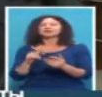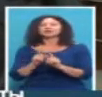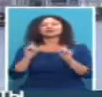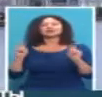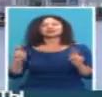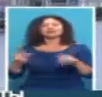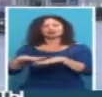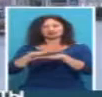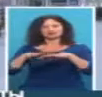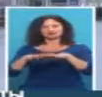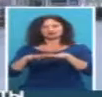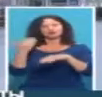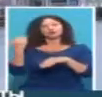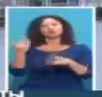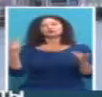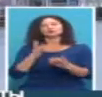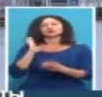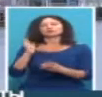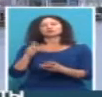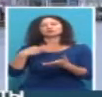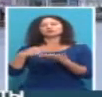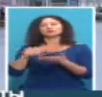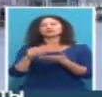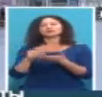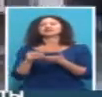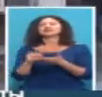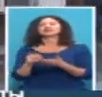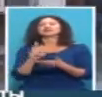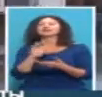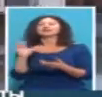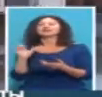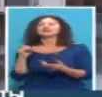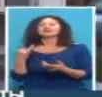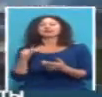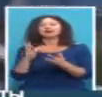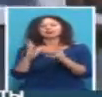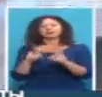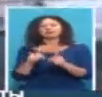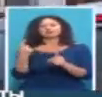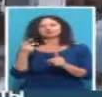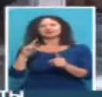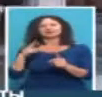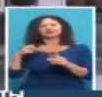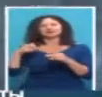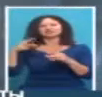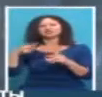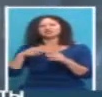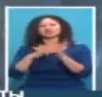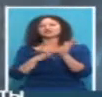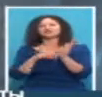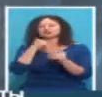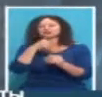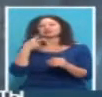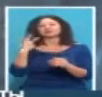открытых рынках. Однако и им придется обзавестись аппаратами с онлайн-передачей уже с 1 января 2019. С